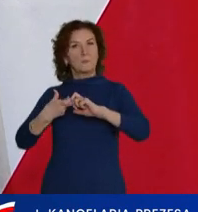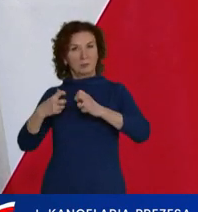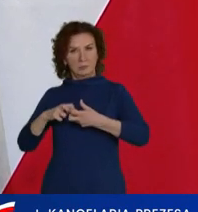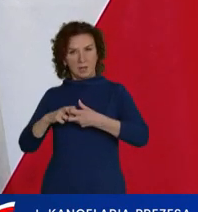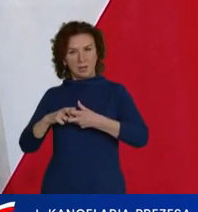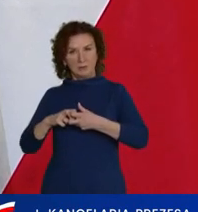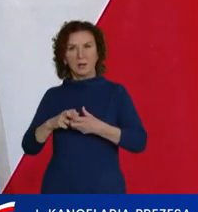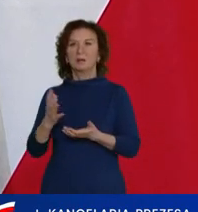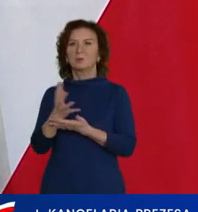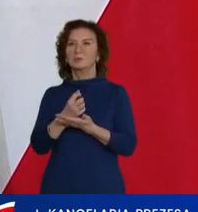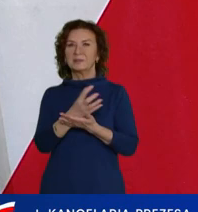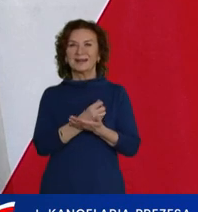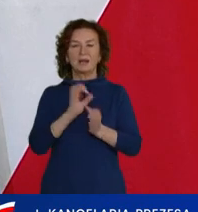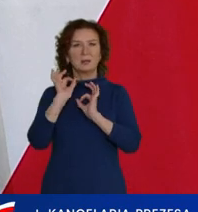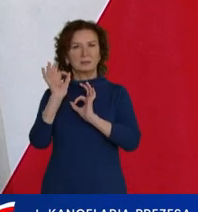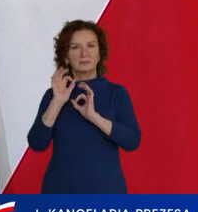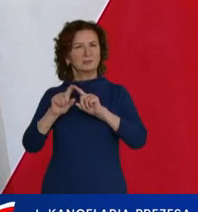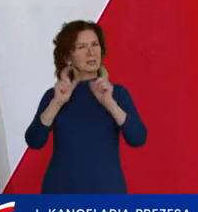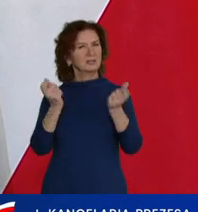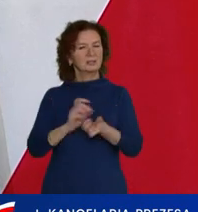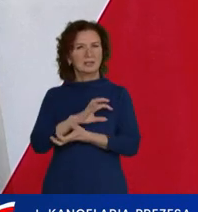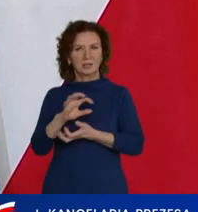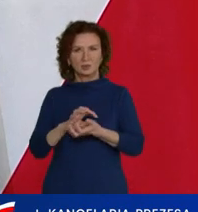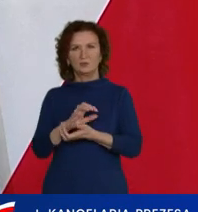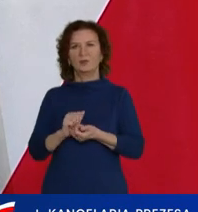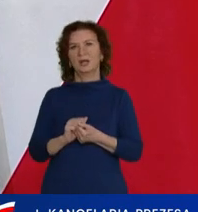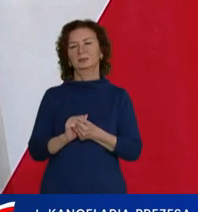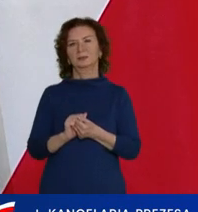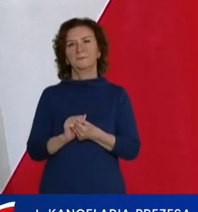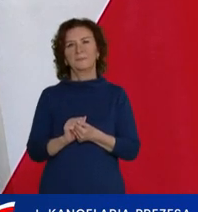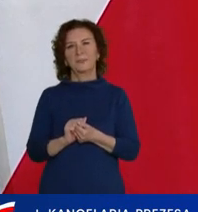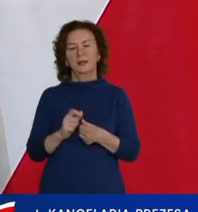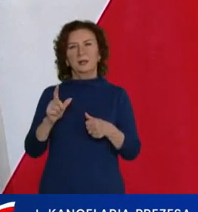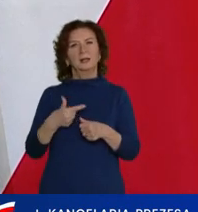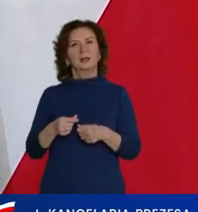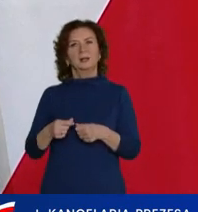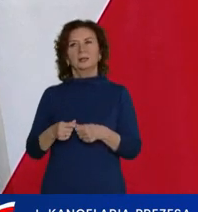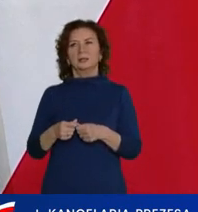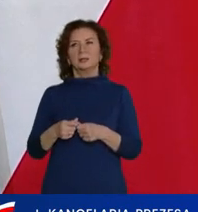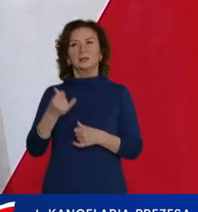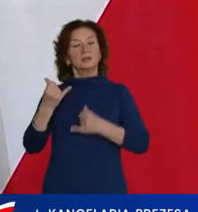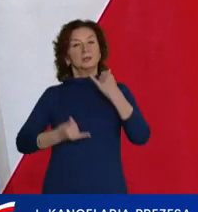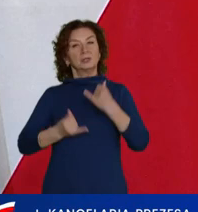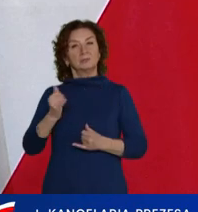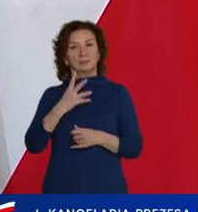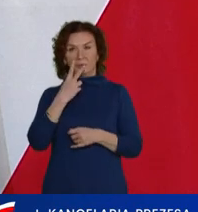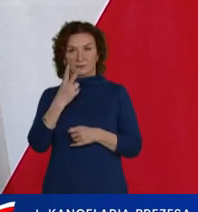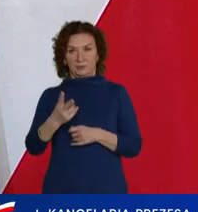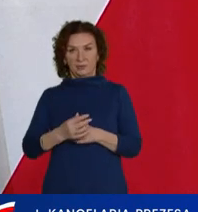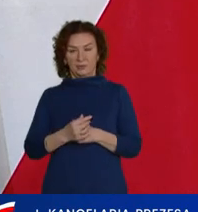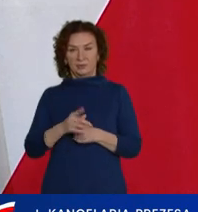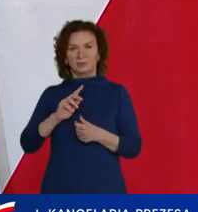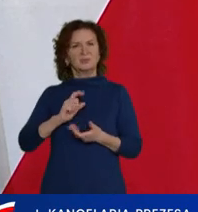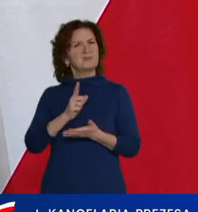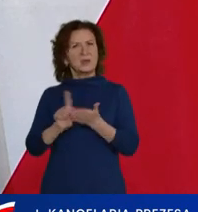z całego świata za pośrednictwem i naszych kanałów, ale też instytucji międzynarodowych. Jeżeli będziemy widzieli